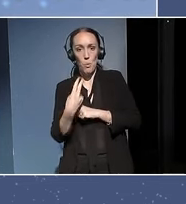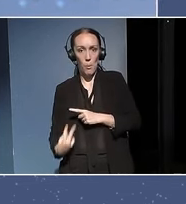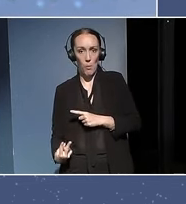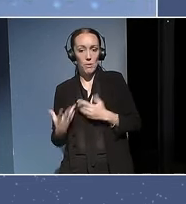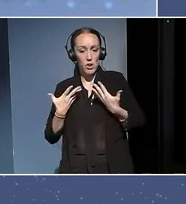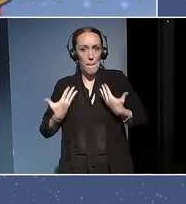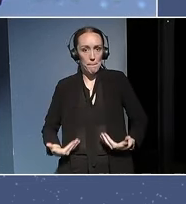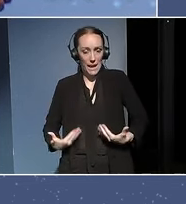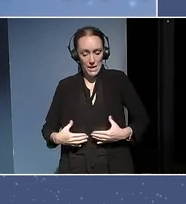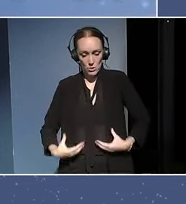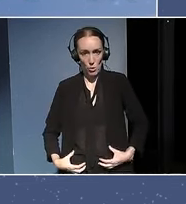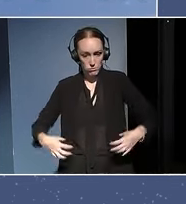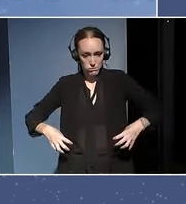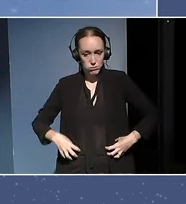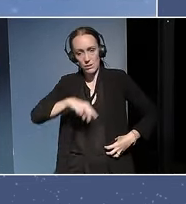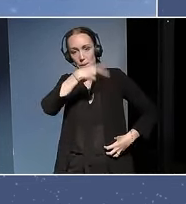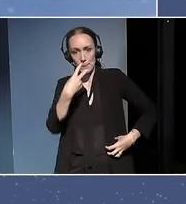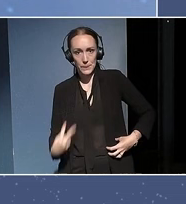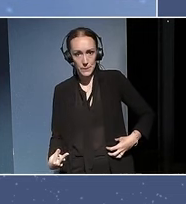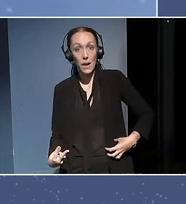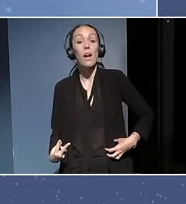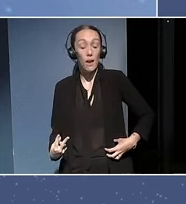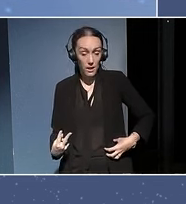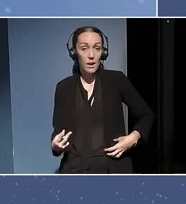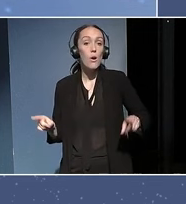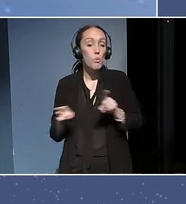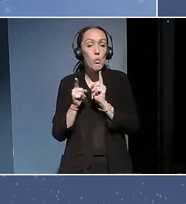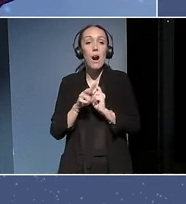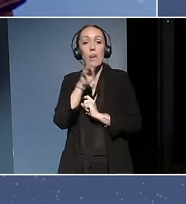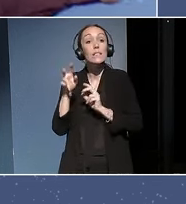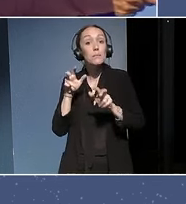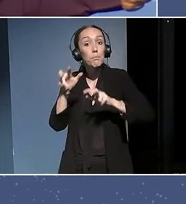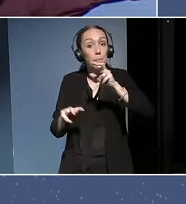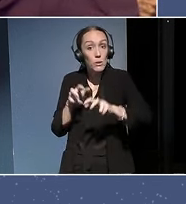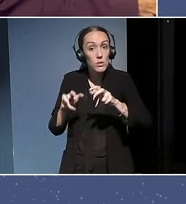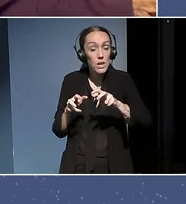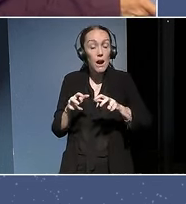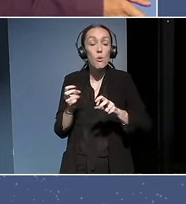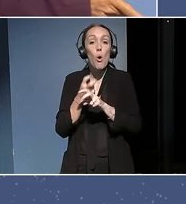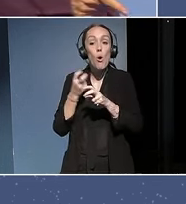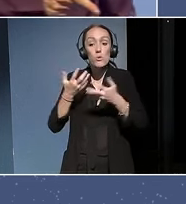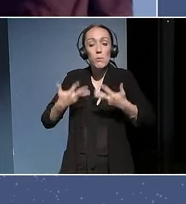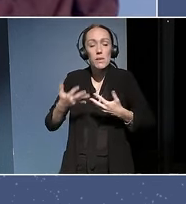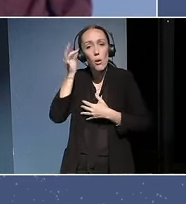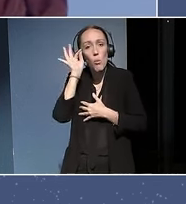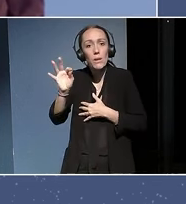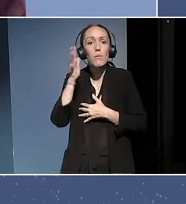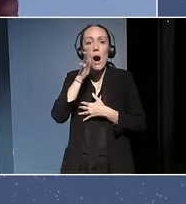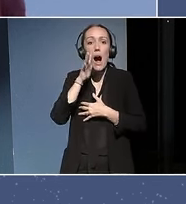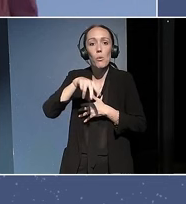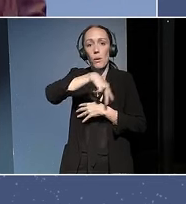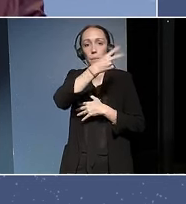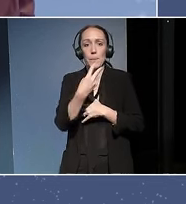subacquei servivano per immergersi nell'acqua e lì trovava prede che non